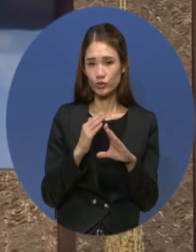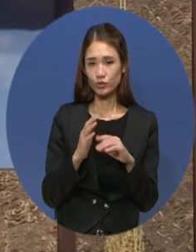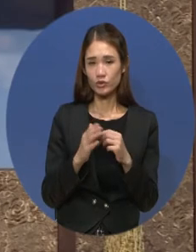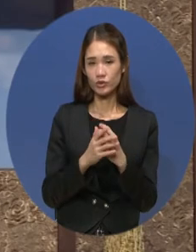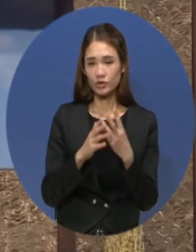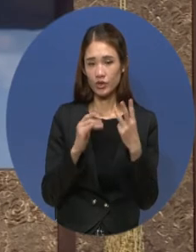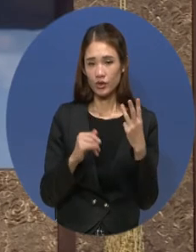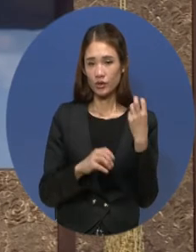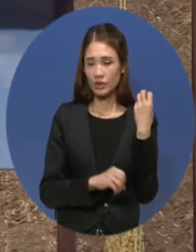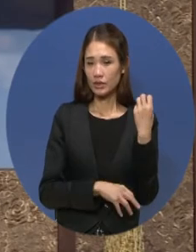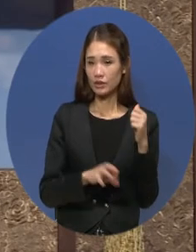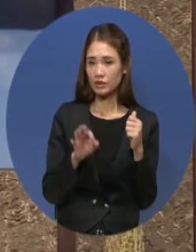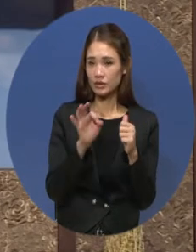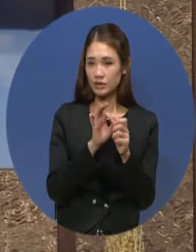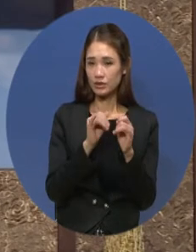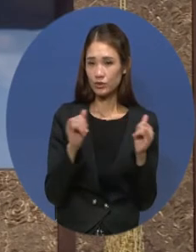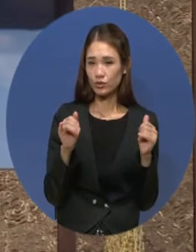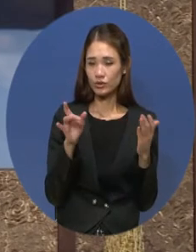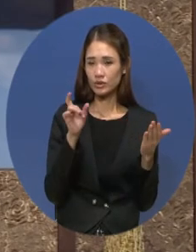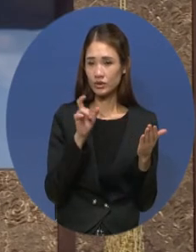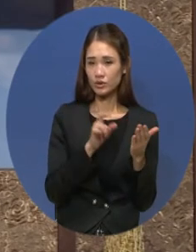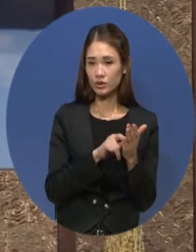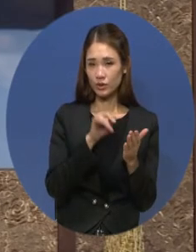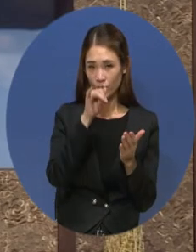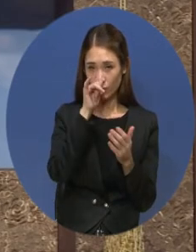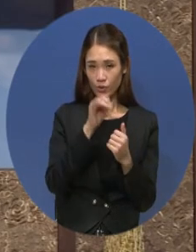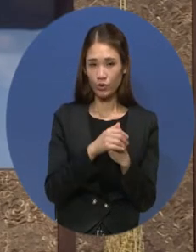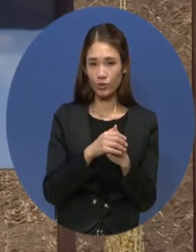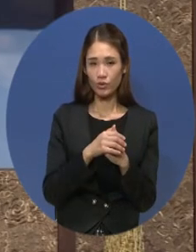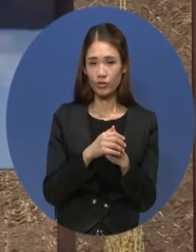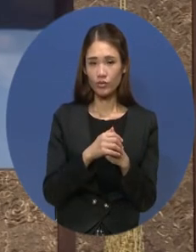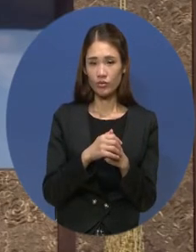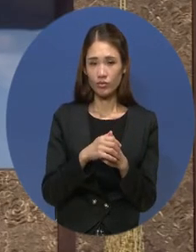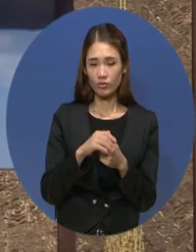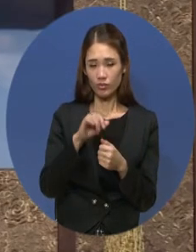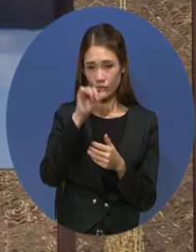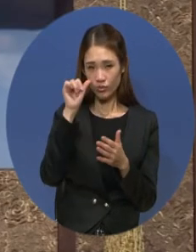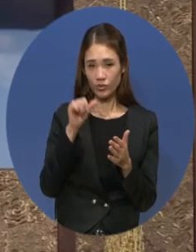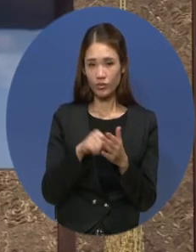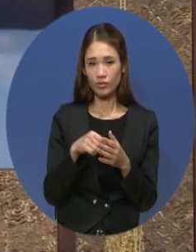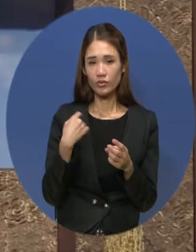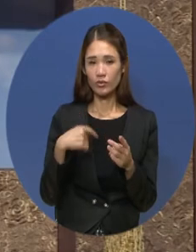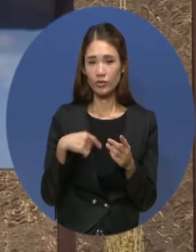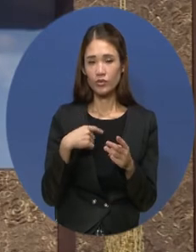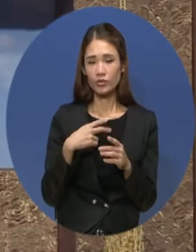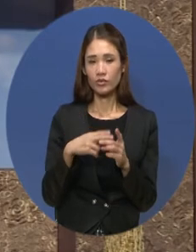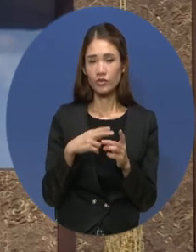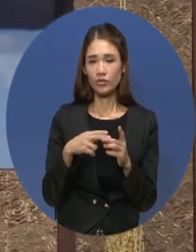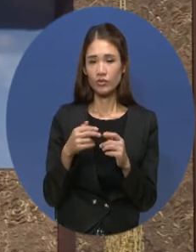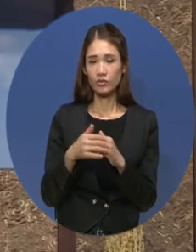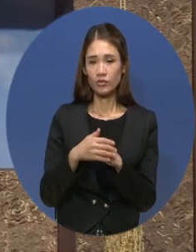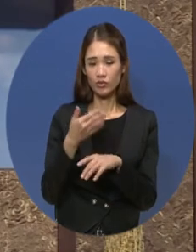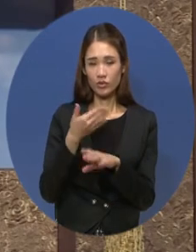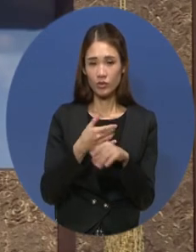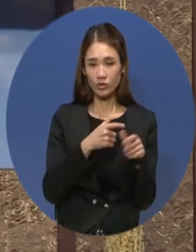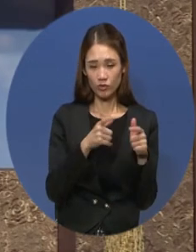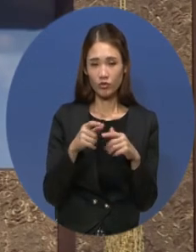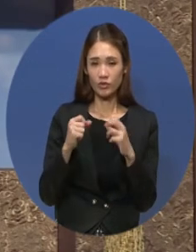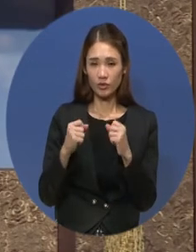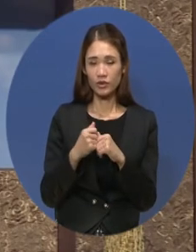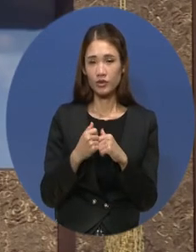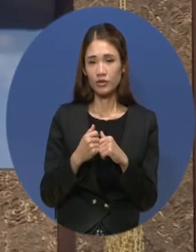3부는 기초 숙원 자는 이미 저 등록이 돼 있으시구요 그 다음에 평생 교육 센터 는 타구 에